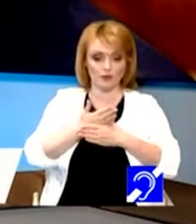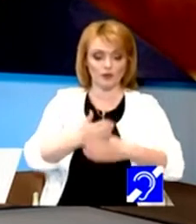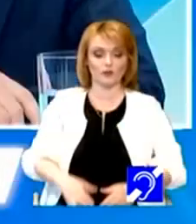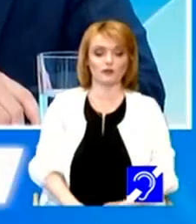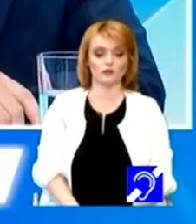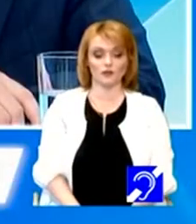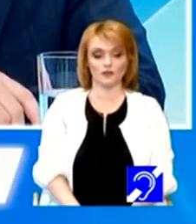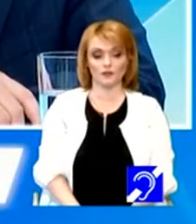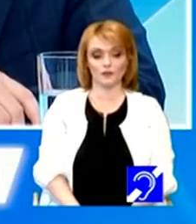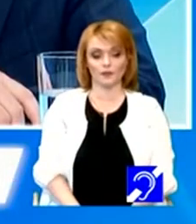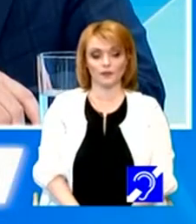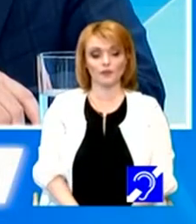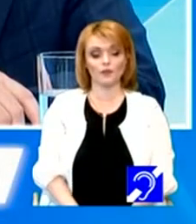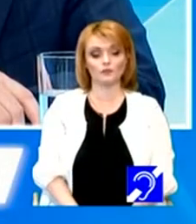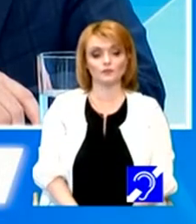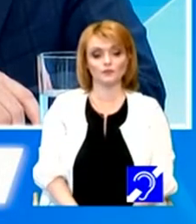ajute.